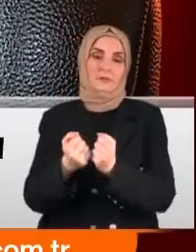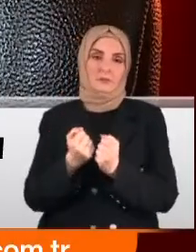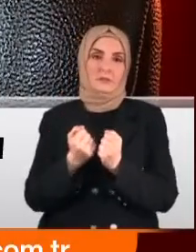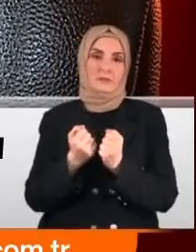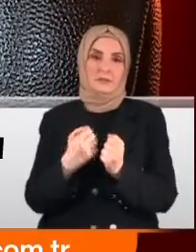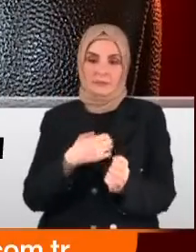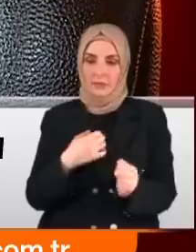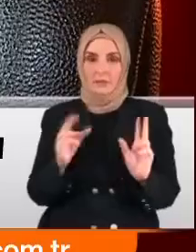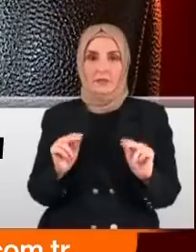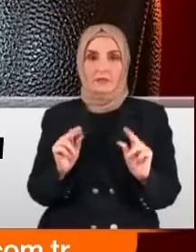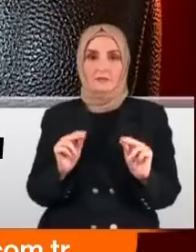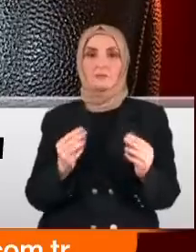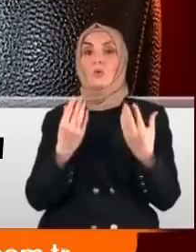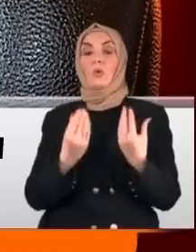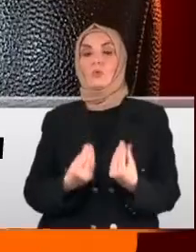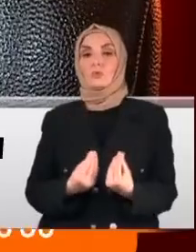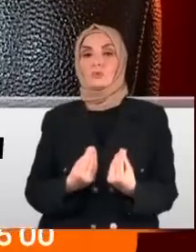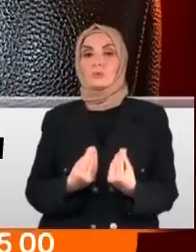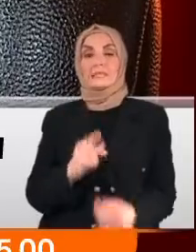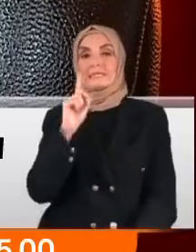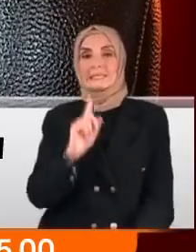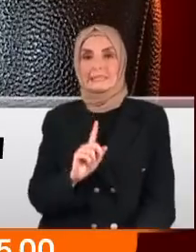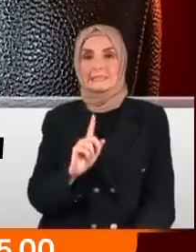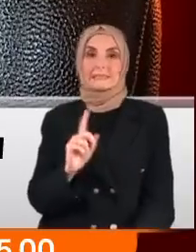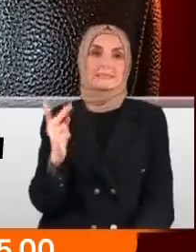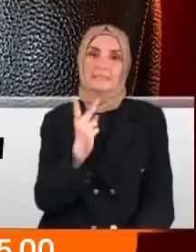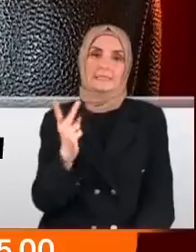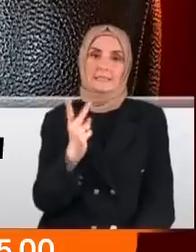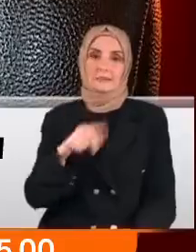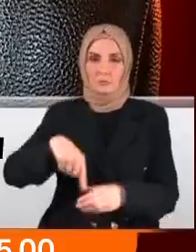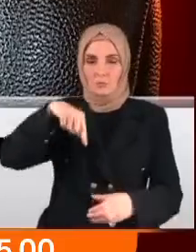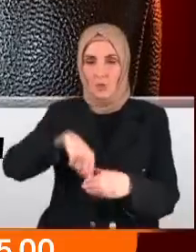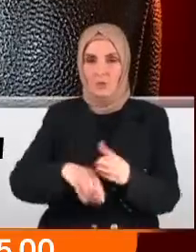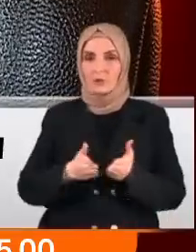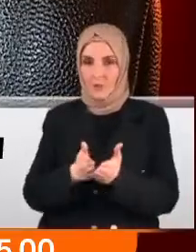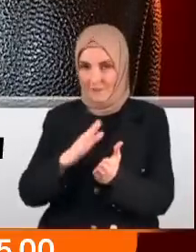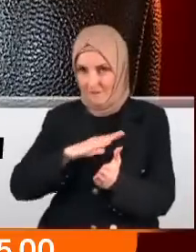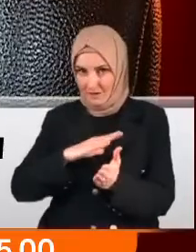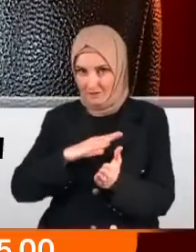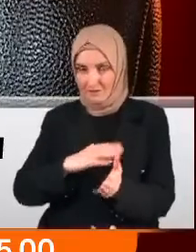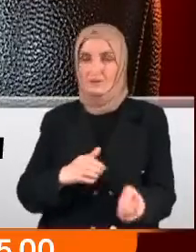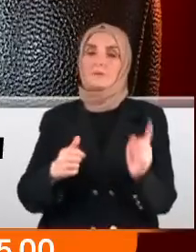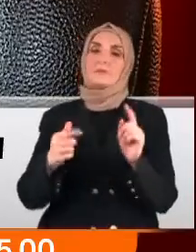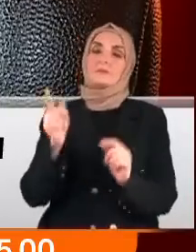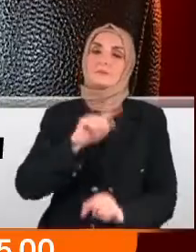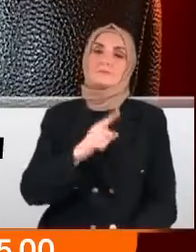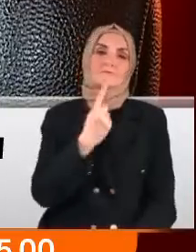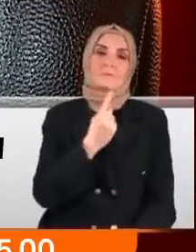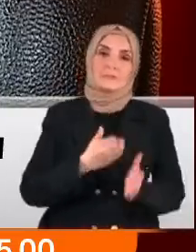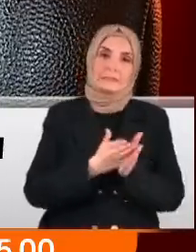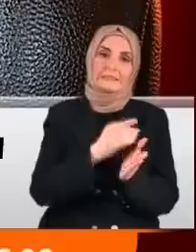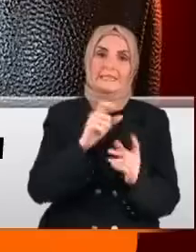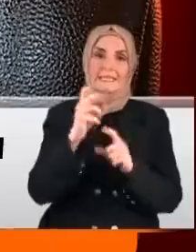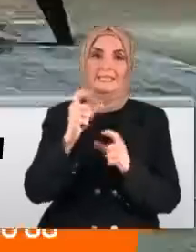yeter hale geldi. Önce işte iki sondaj gemimiz vardı. bir sismik araştırma var. Daha sonra bunları dörde